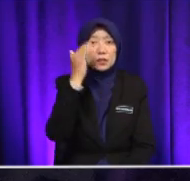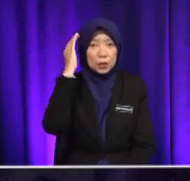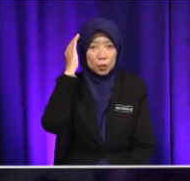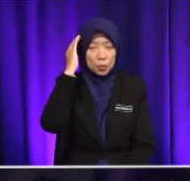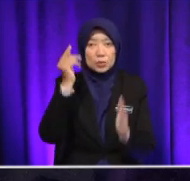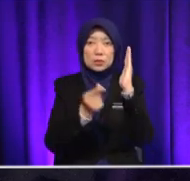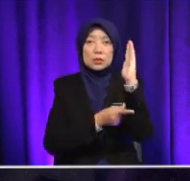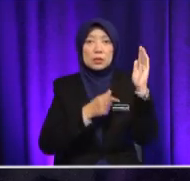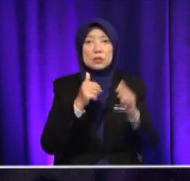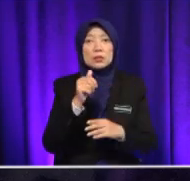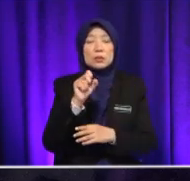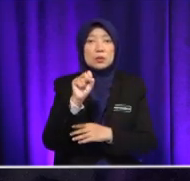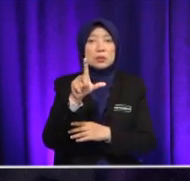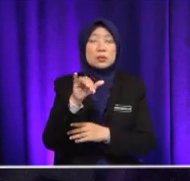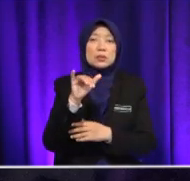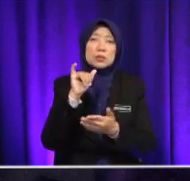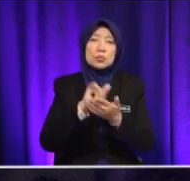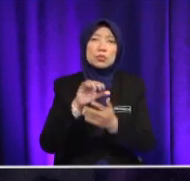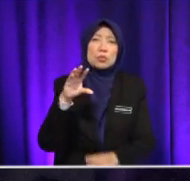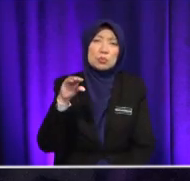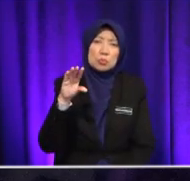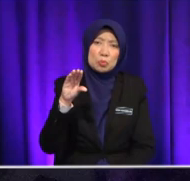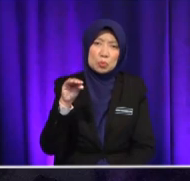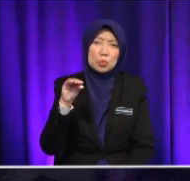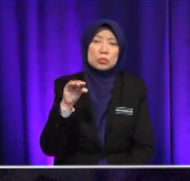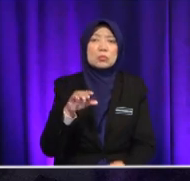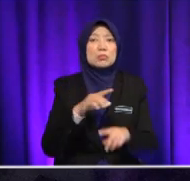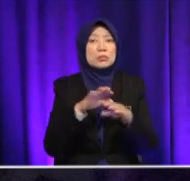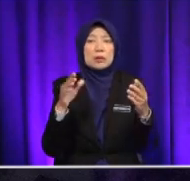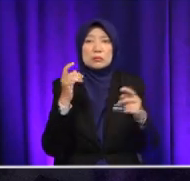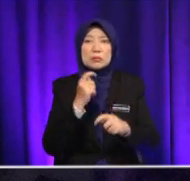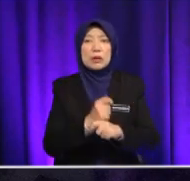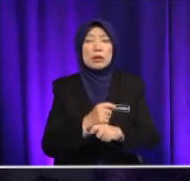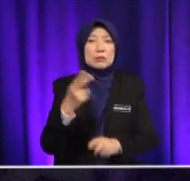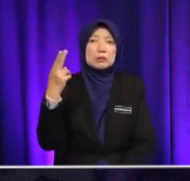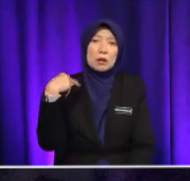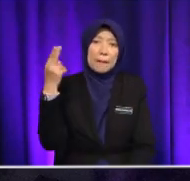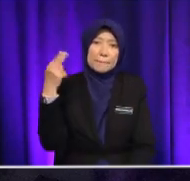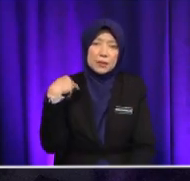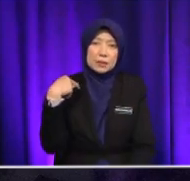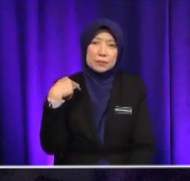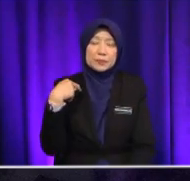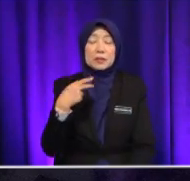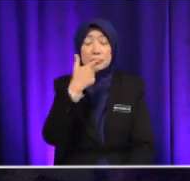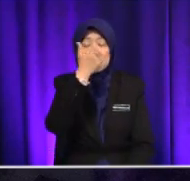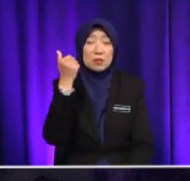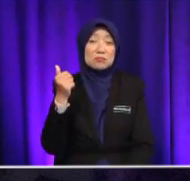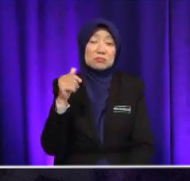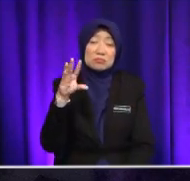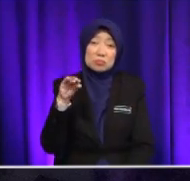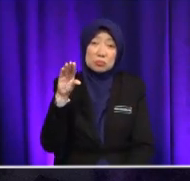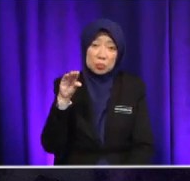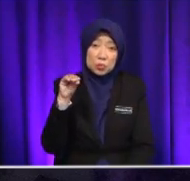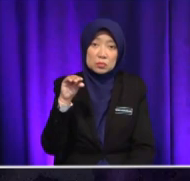Okey. Dia tidak tahan haba. Oh. Cepat haus. Okey. Ha, yeah. Dia lembut kan? Cepat haus, tidak tahan